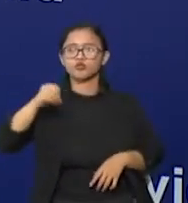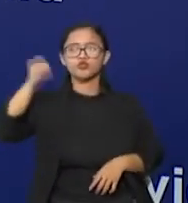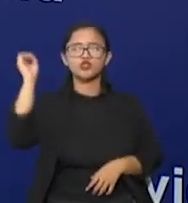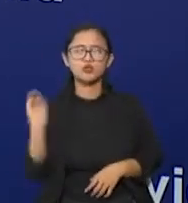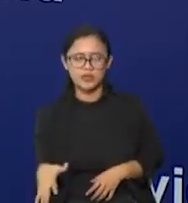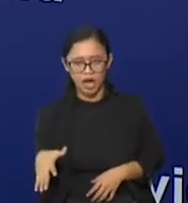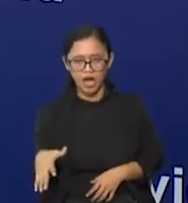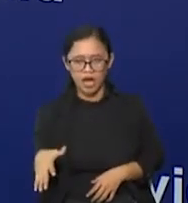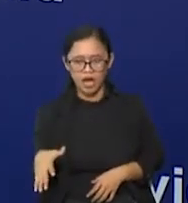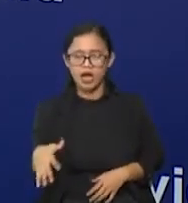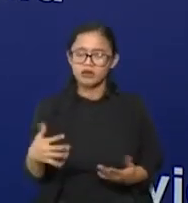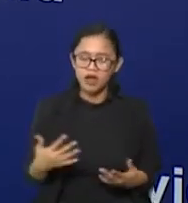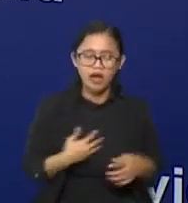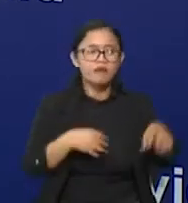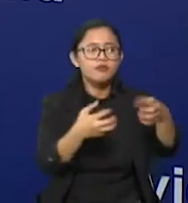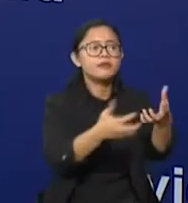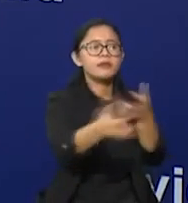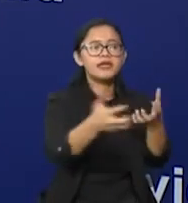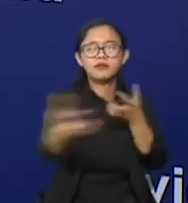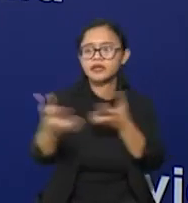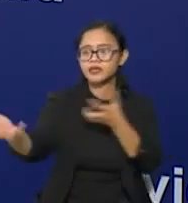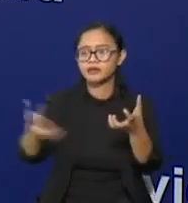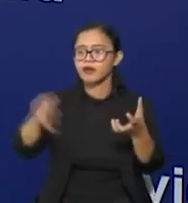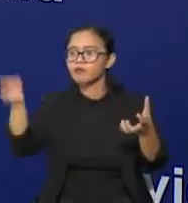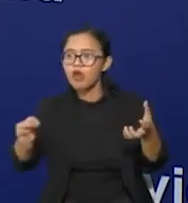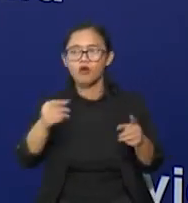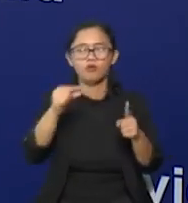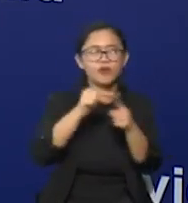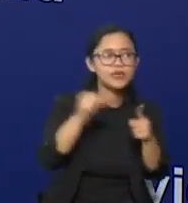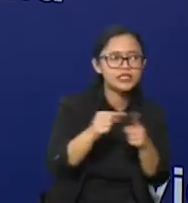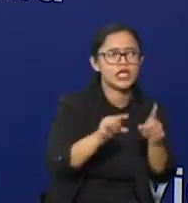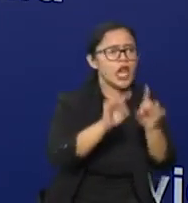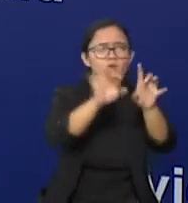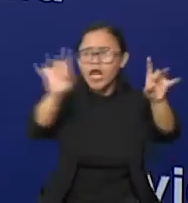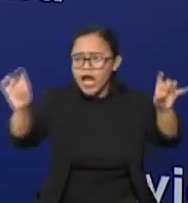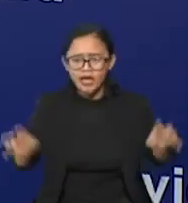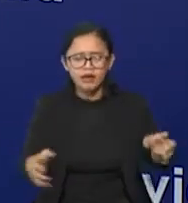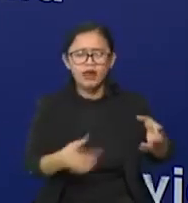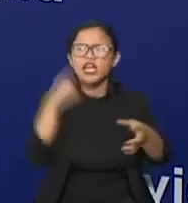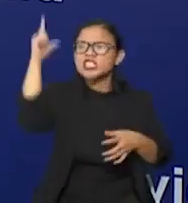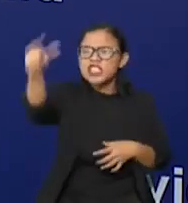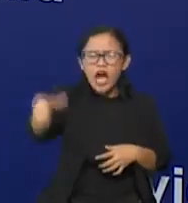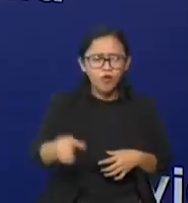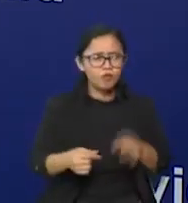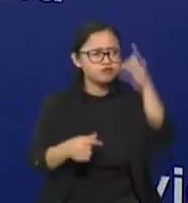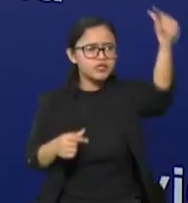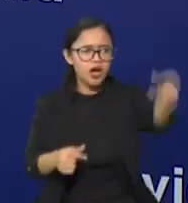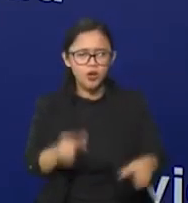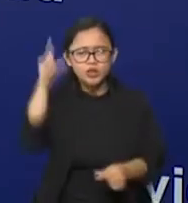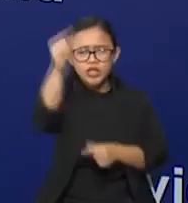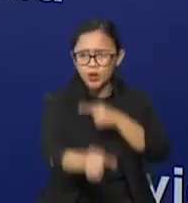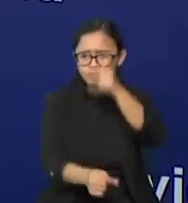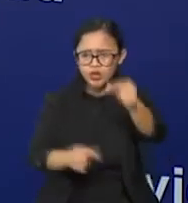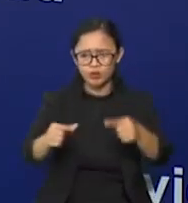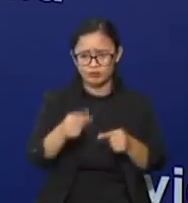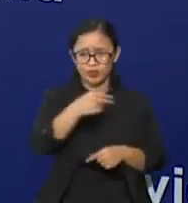besar setelah itu kelompoknya dibagi-bagi dalam Pulau dalam provinsi yang terpisah laut ada yang dalam daratan jadi kalau